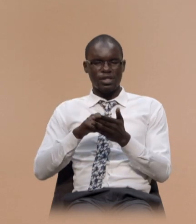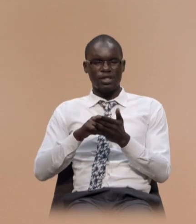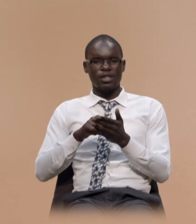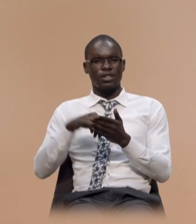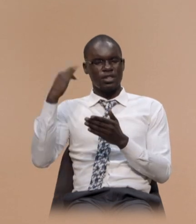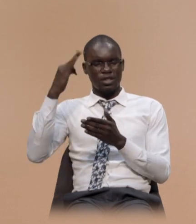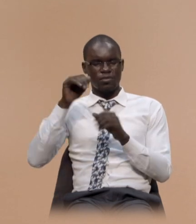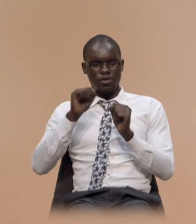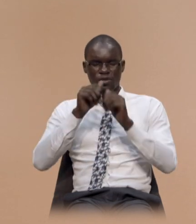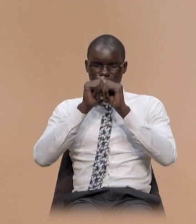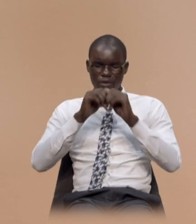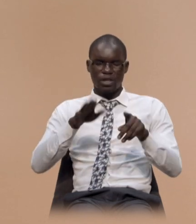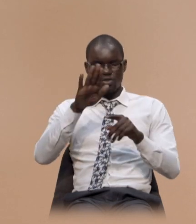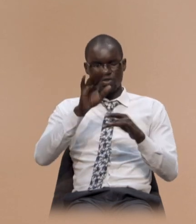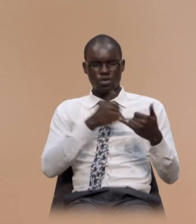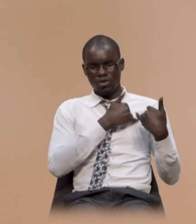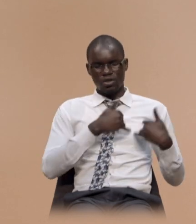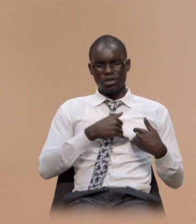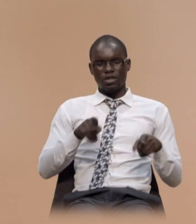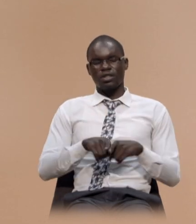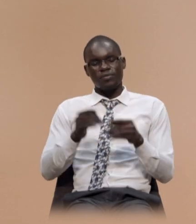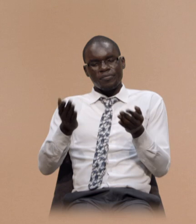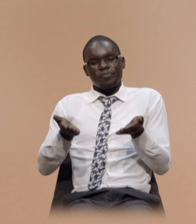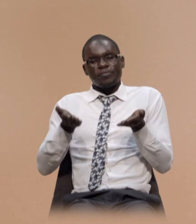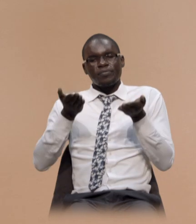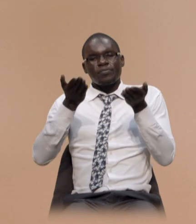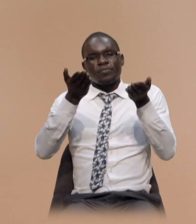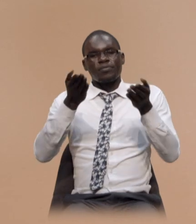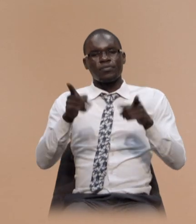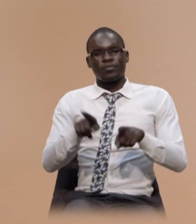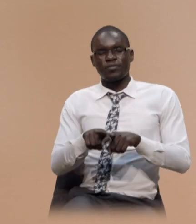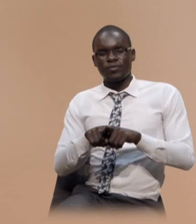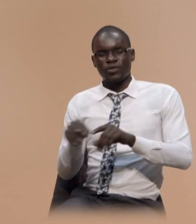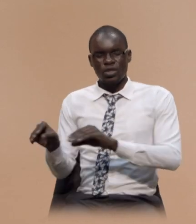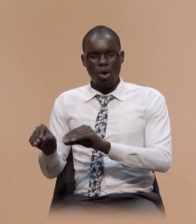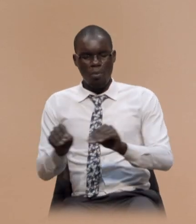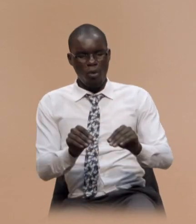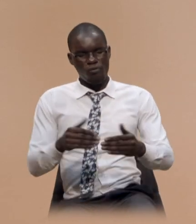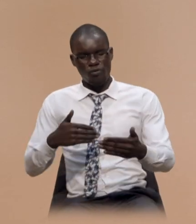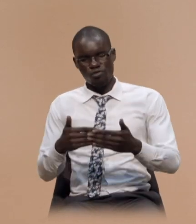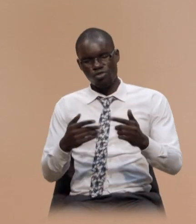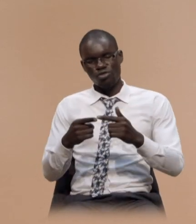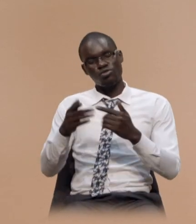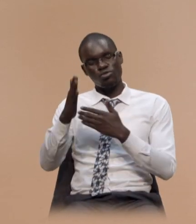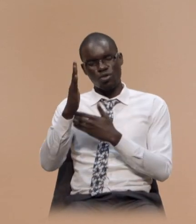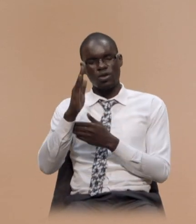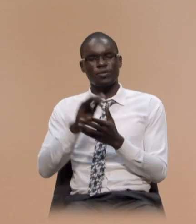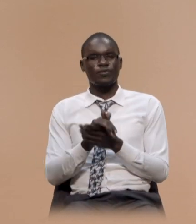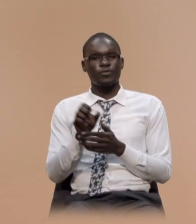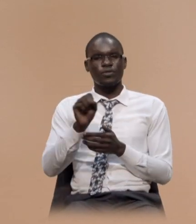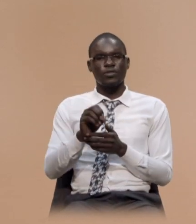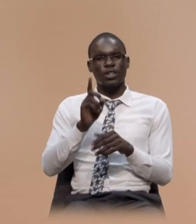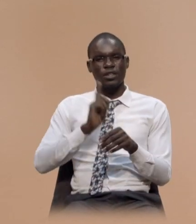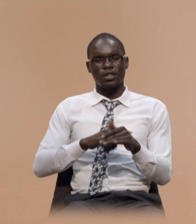yatakubariki roho yako na yatakuinua na kusongesha karibu zaidi na Mungu. Na kwa hivyo